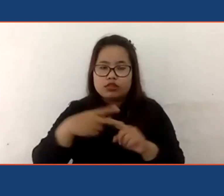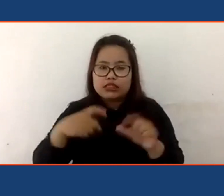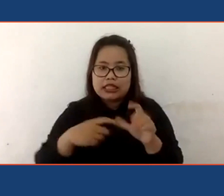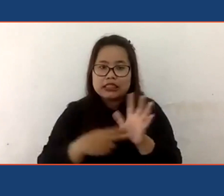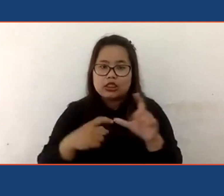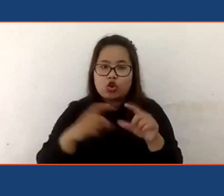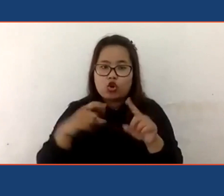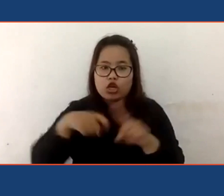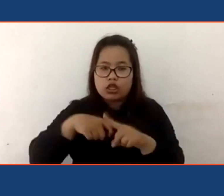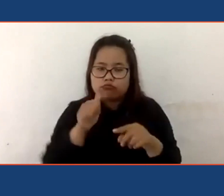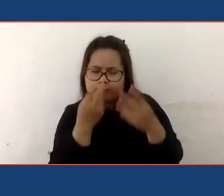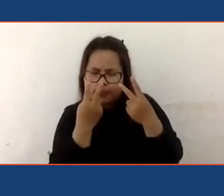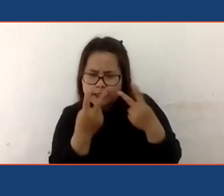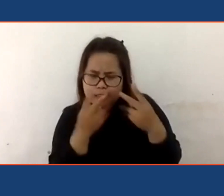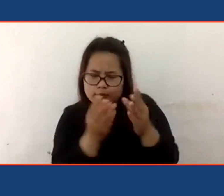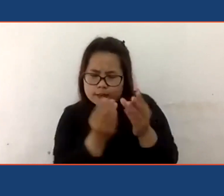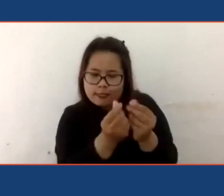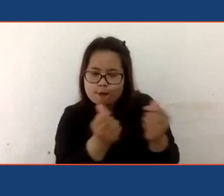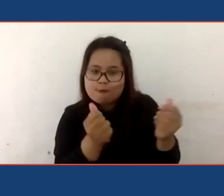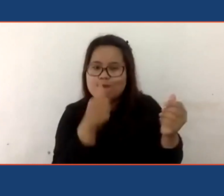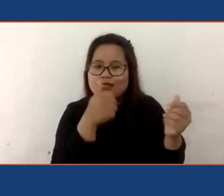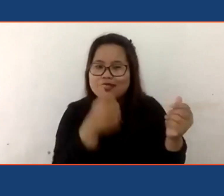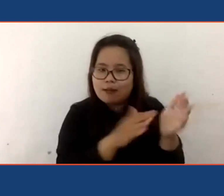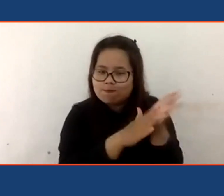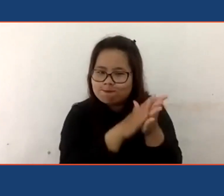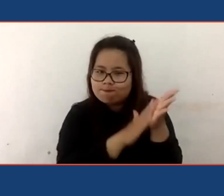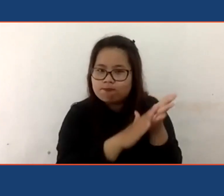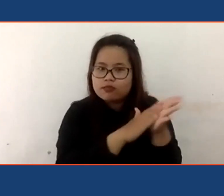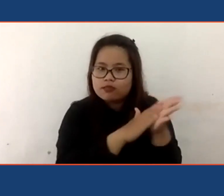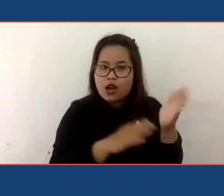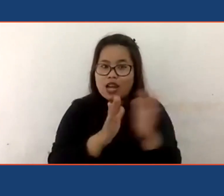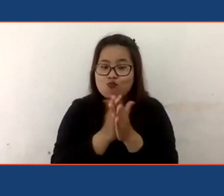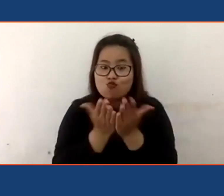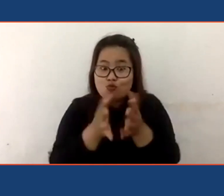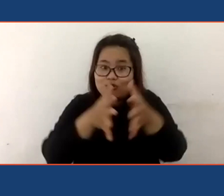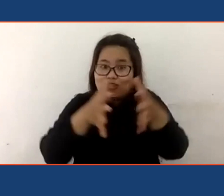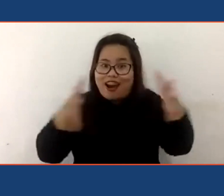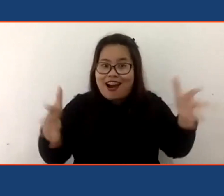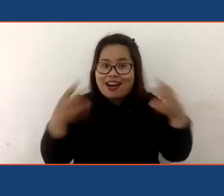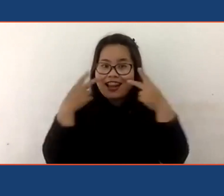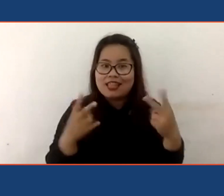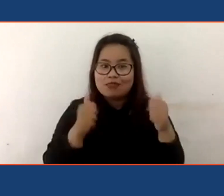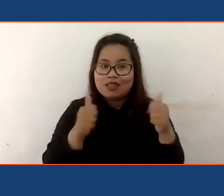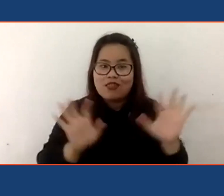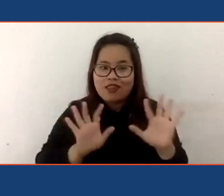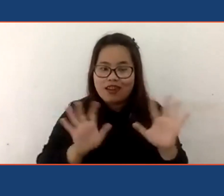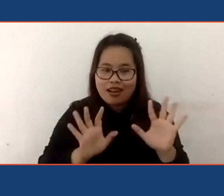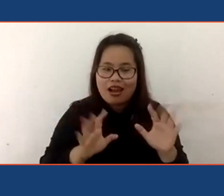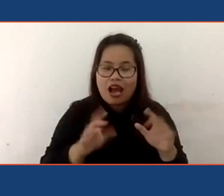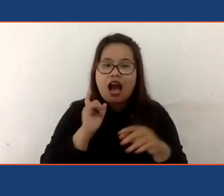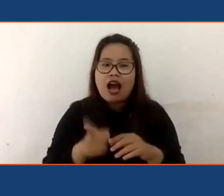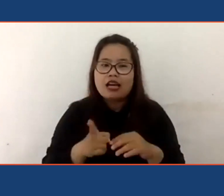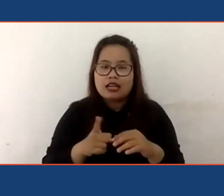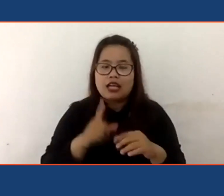Secara tekstil Oke munculnya besar banget bisa kelihatan enggak ya Jadi udah